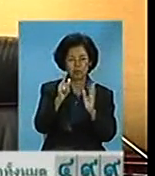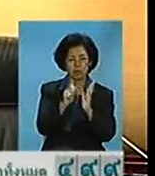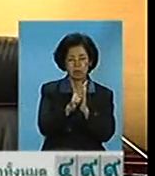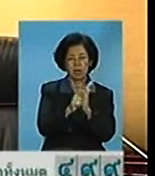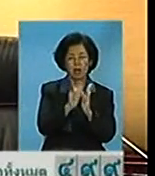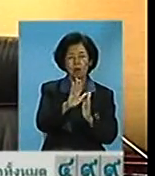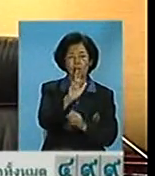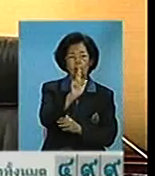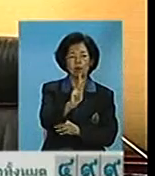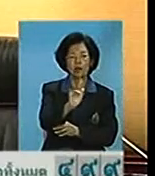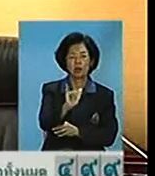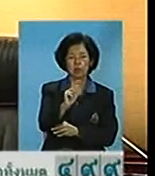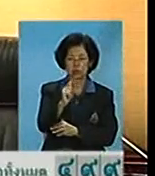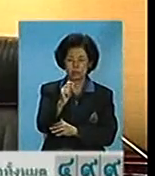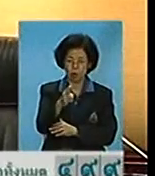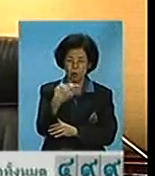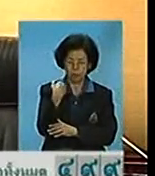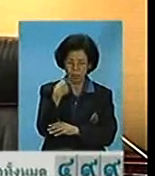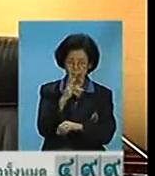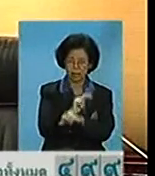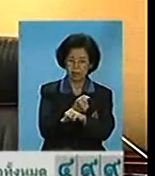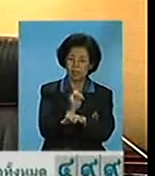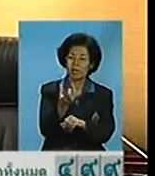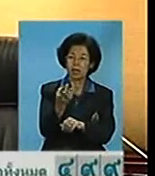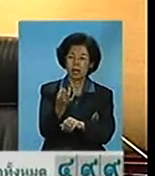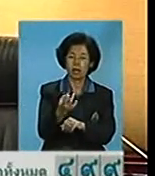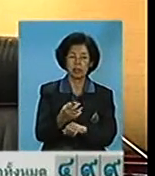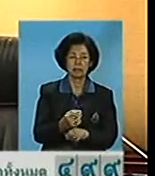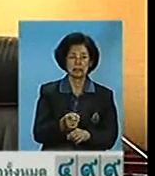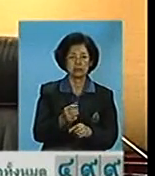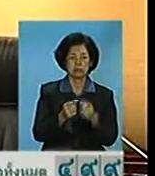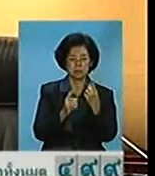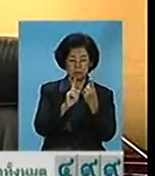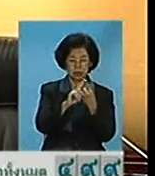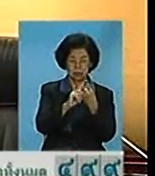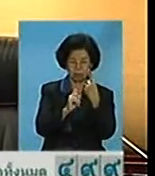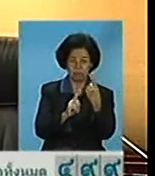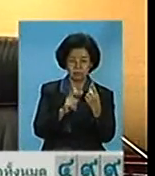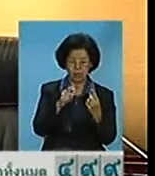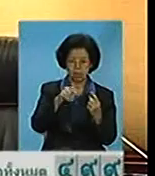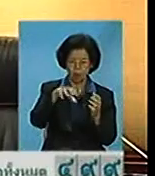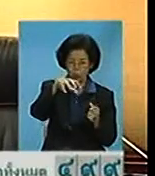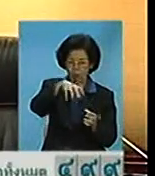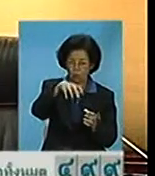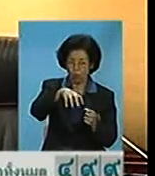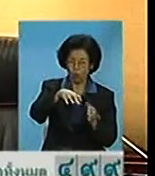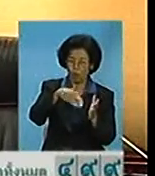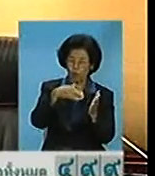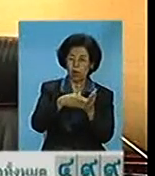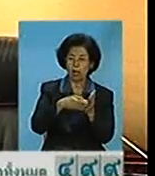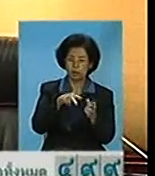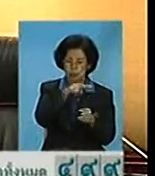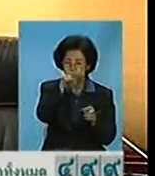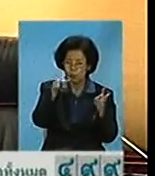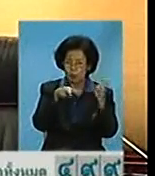กยท.ว่ามีหน้าที่อะไรนะครับก็คือแรกเป็นองค์กรกลางดูแลเรื่องการบริหารจัด